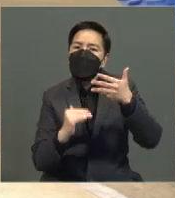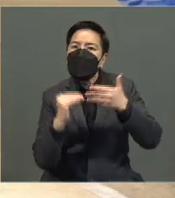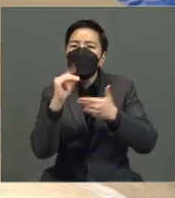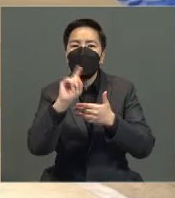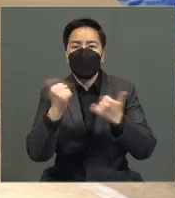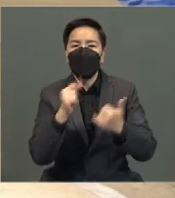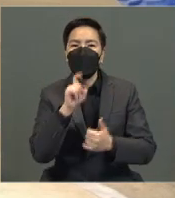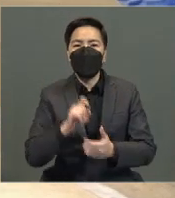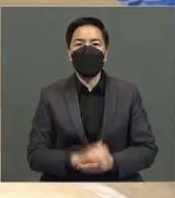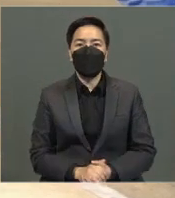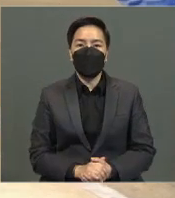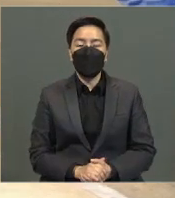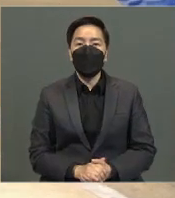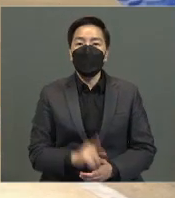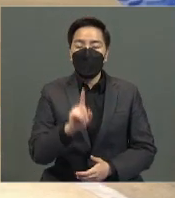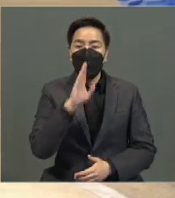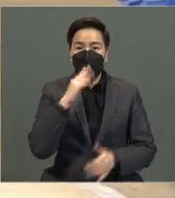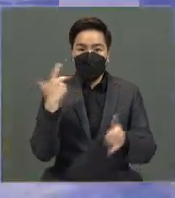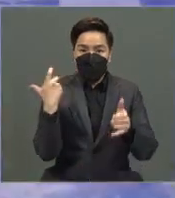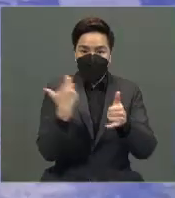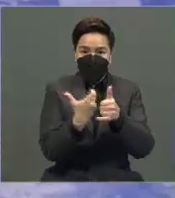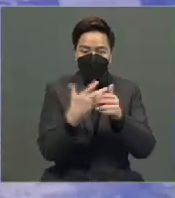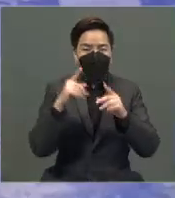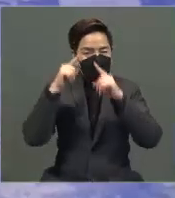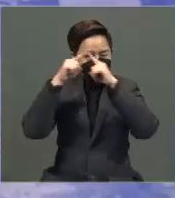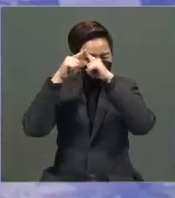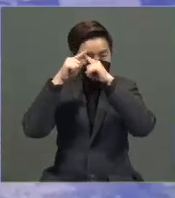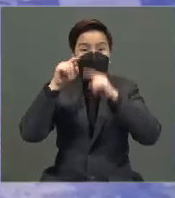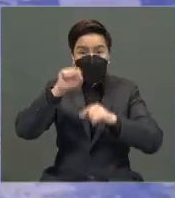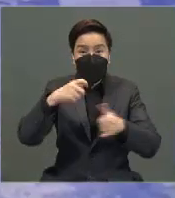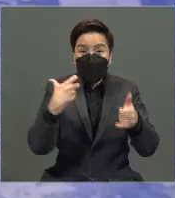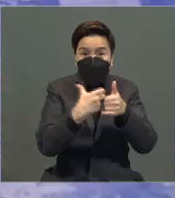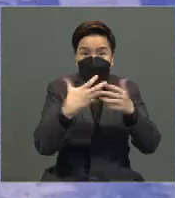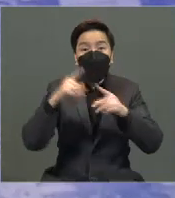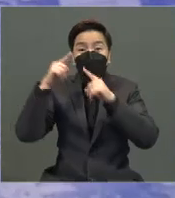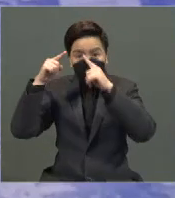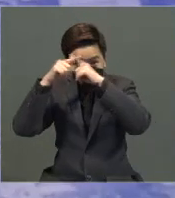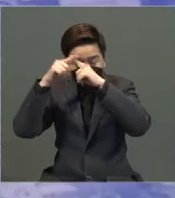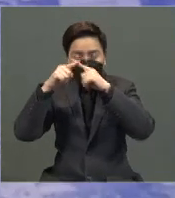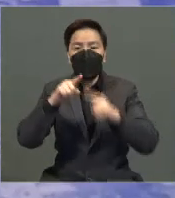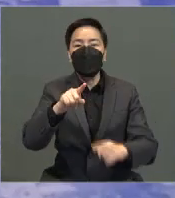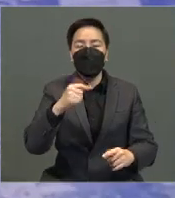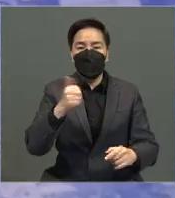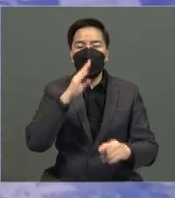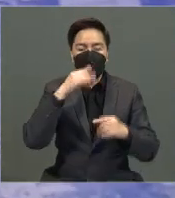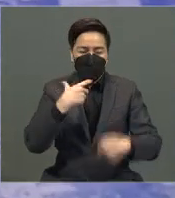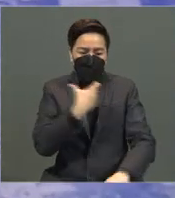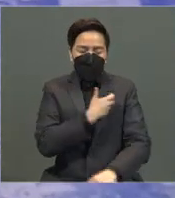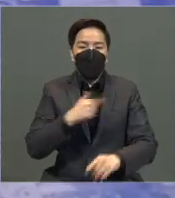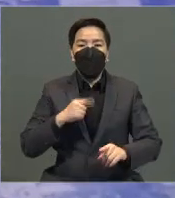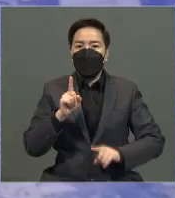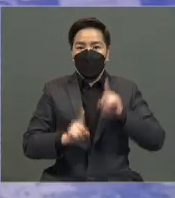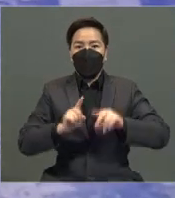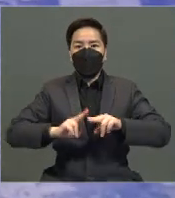าค่ะ ครับหมายถึงหลังฉีดวัคซีนแล้วก็มีปวดหัวปวดศีรษะนะครับก็ตรงนี้เราใช้การประเมินของตัวเองเลยน